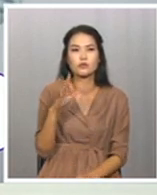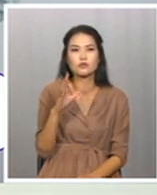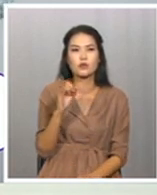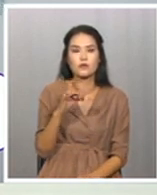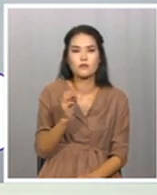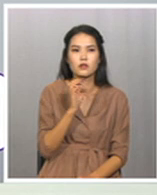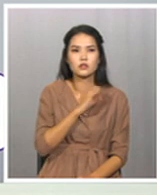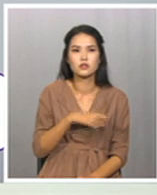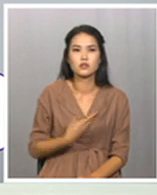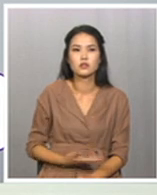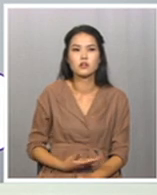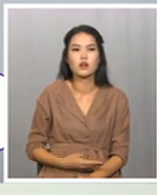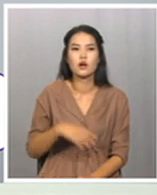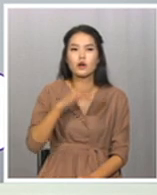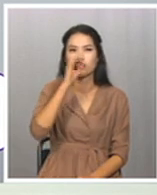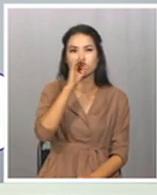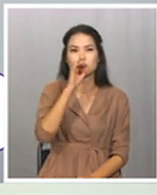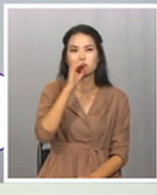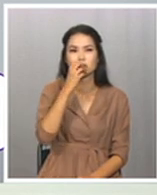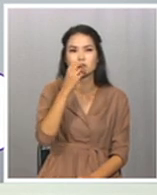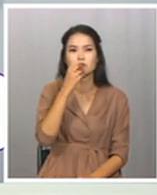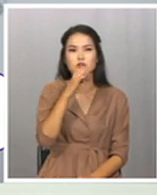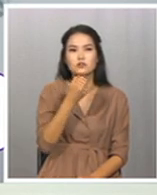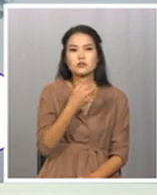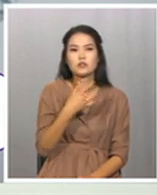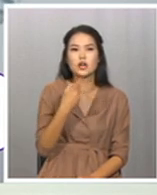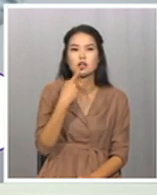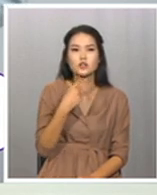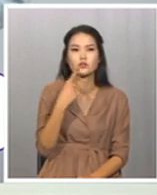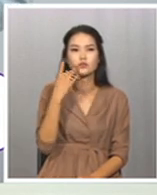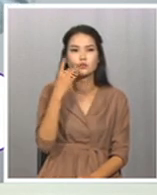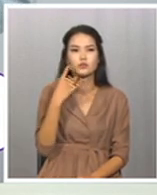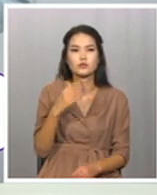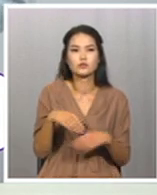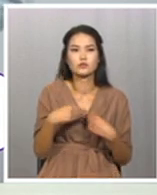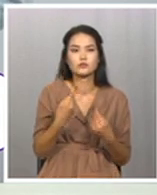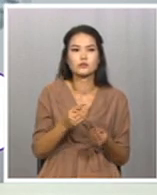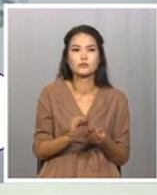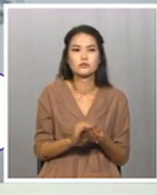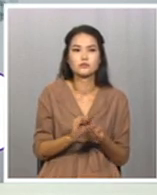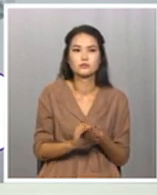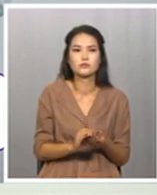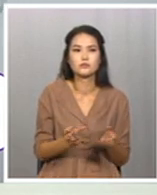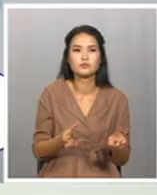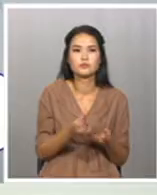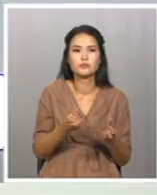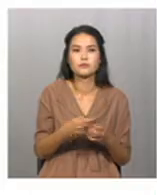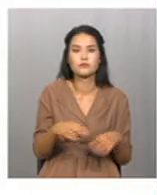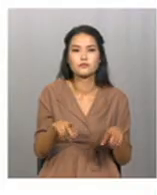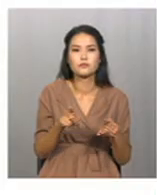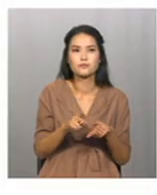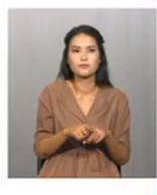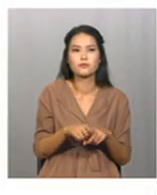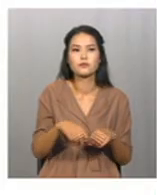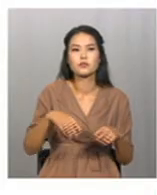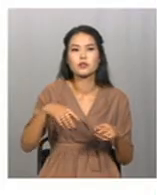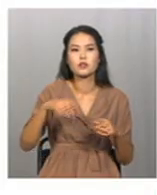қолданылады. Мысалы, шұжықтарға қызыл түс беретін маңызды қосылыс. Және бұл қосылыстың адам